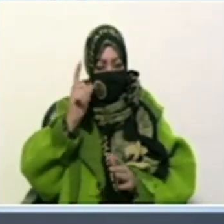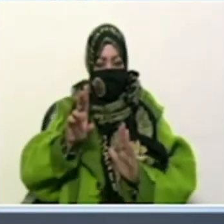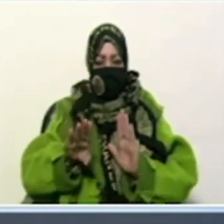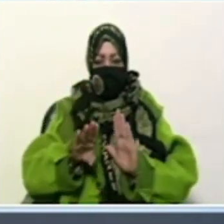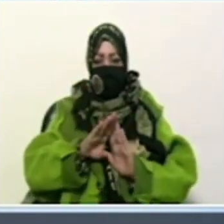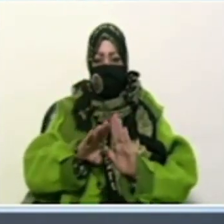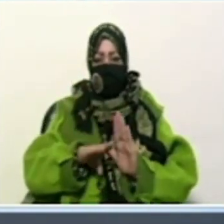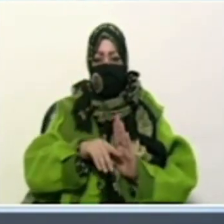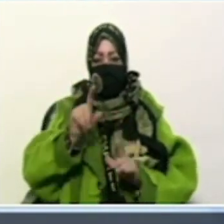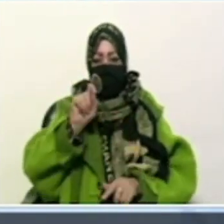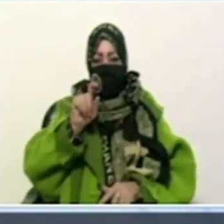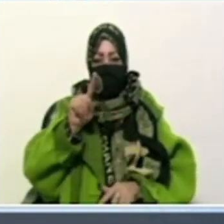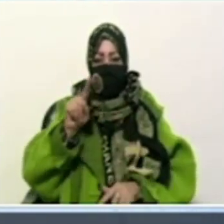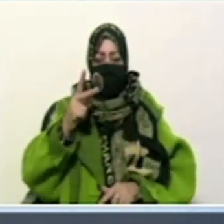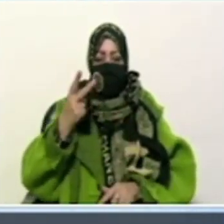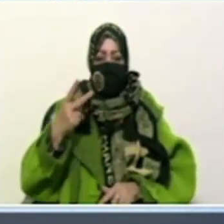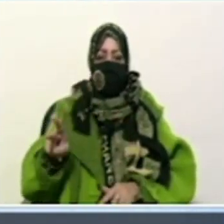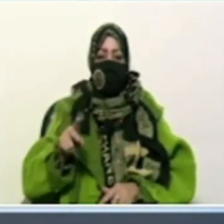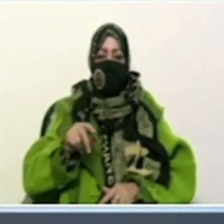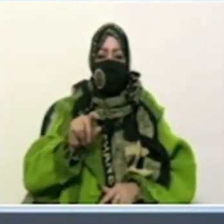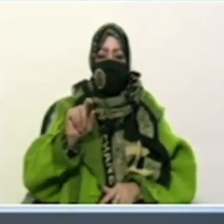و021-36-0-102